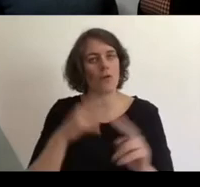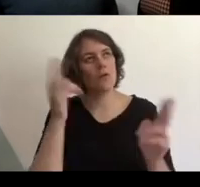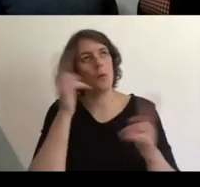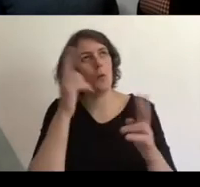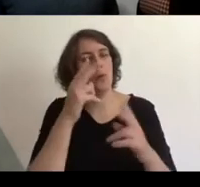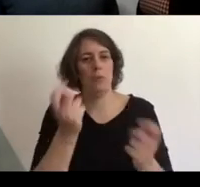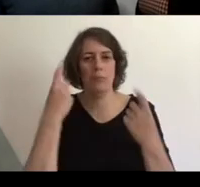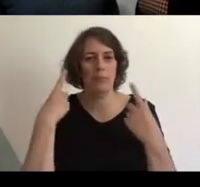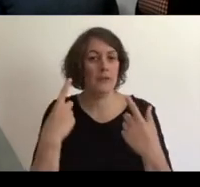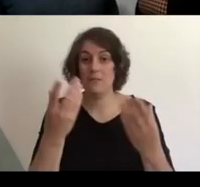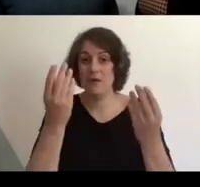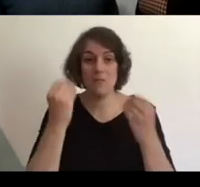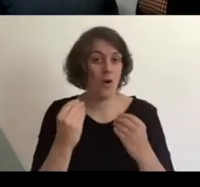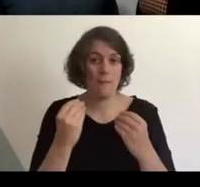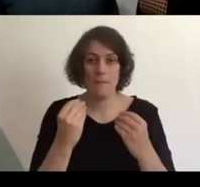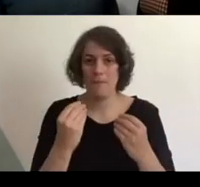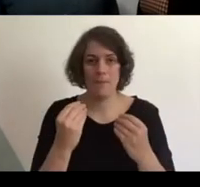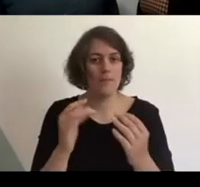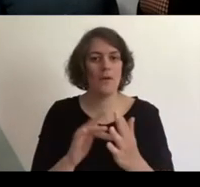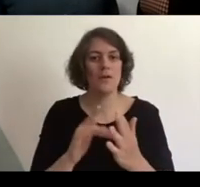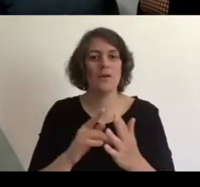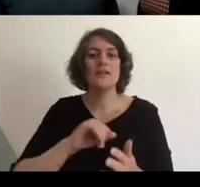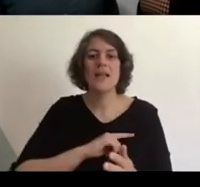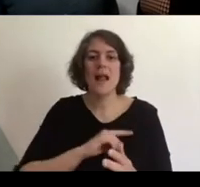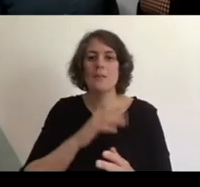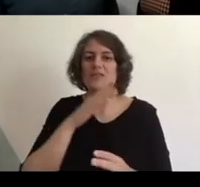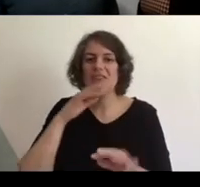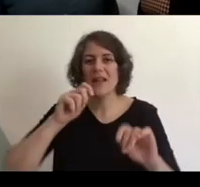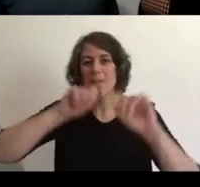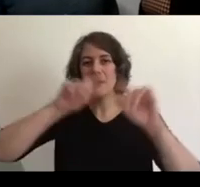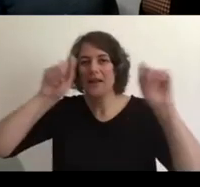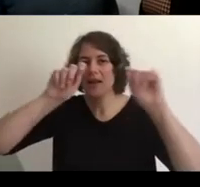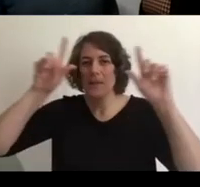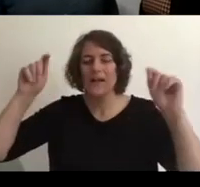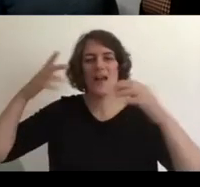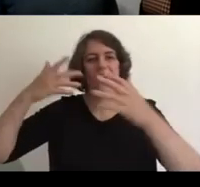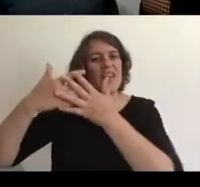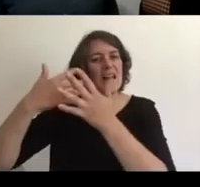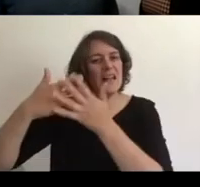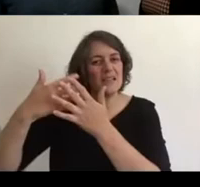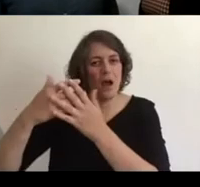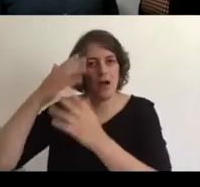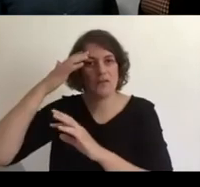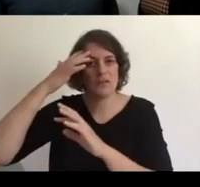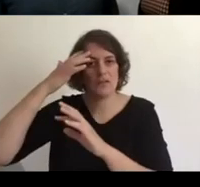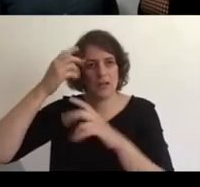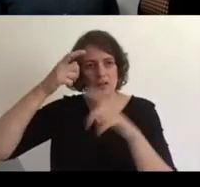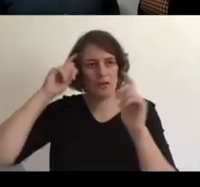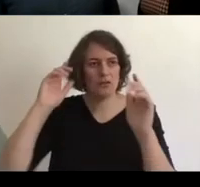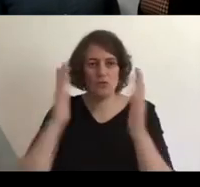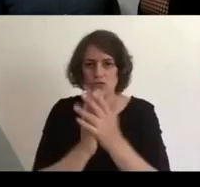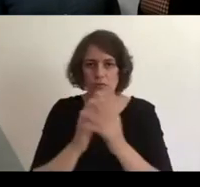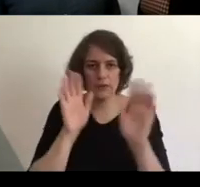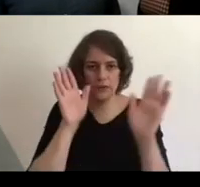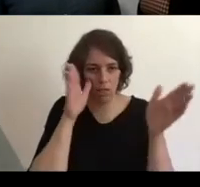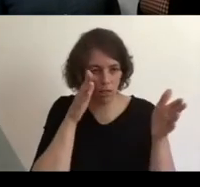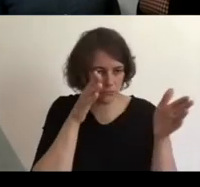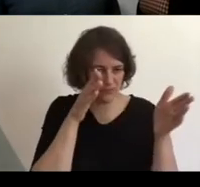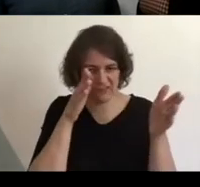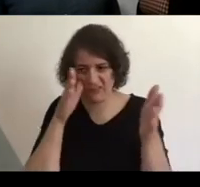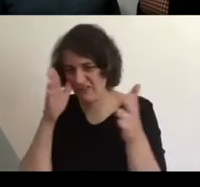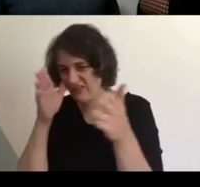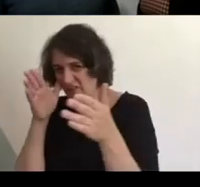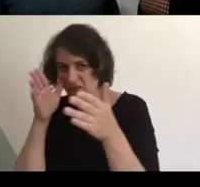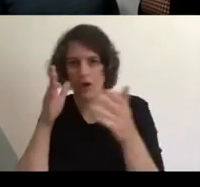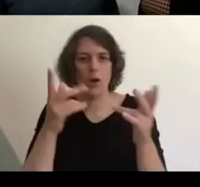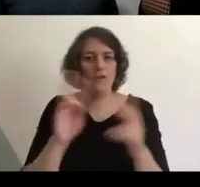wir arbeiten ja mit unseren ganzen Bildern im Kopf. Wir haben Filter, durch die wir eben all die Personen, denen wir begegnen, das, was